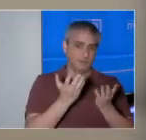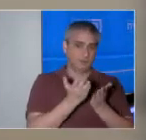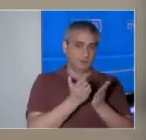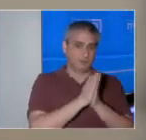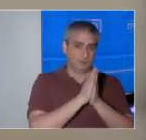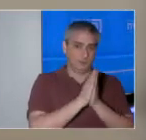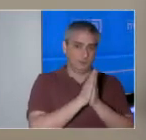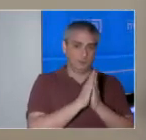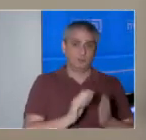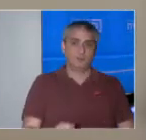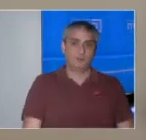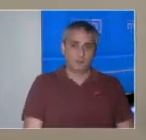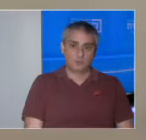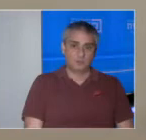אותו,